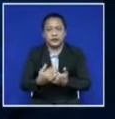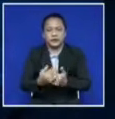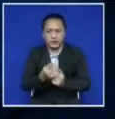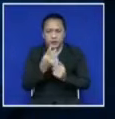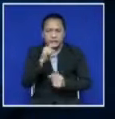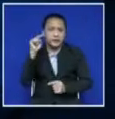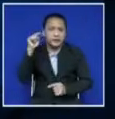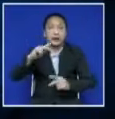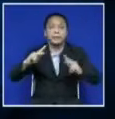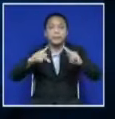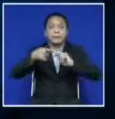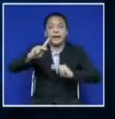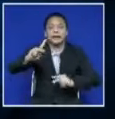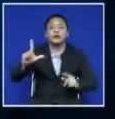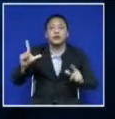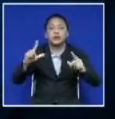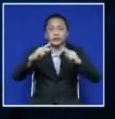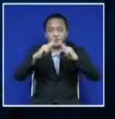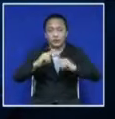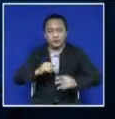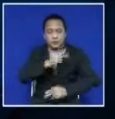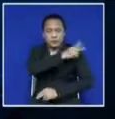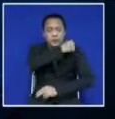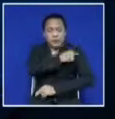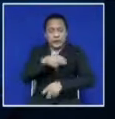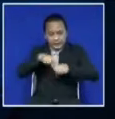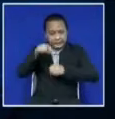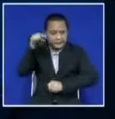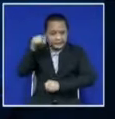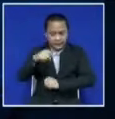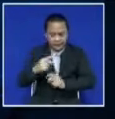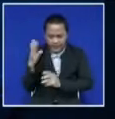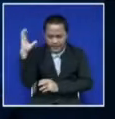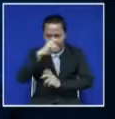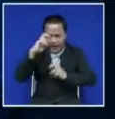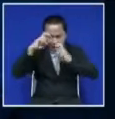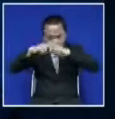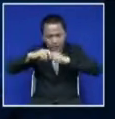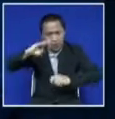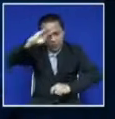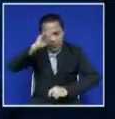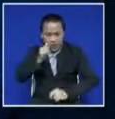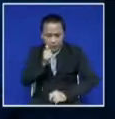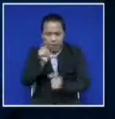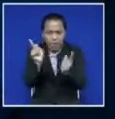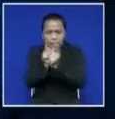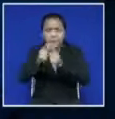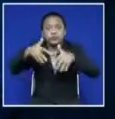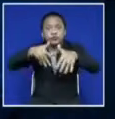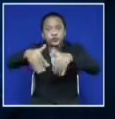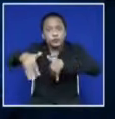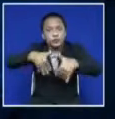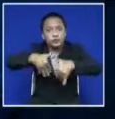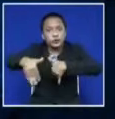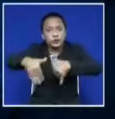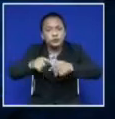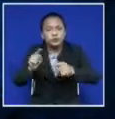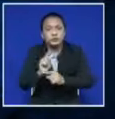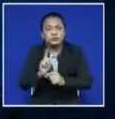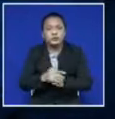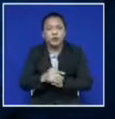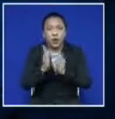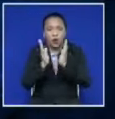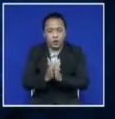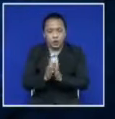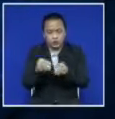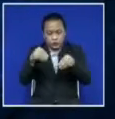งการของท่านปลัดกระทรวงสาธารณสุขก็ได้มีการดำเนินการลงไปค้นหาผู้ป่วยเชิงรุกในชุมชนโดยเฉพาะในคน